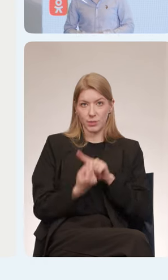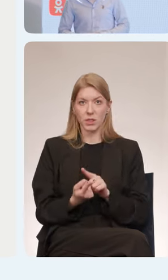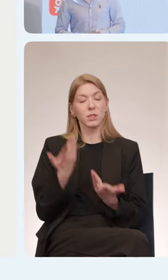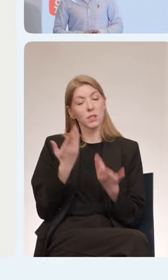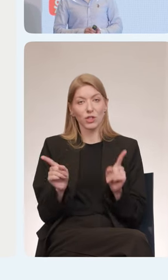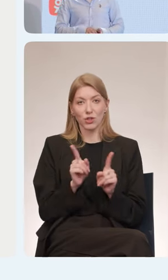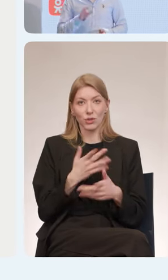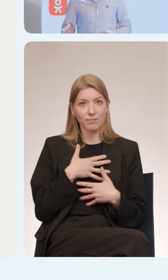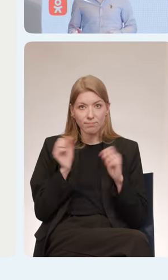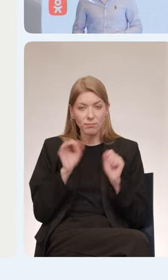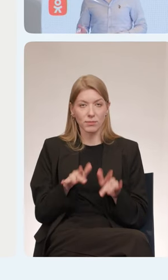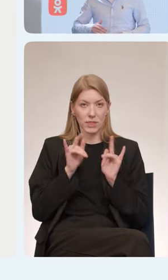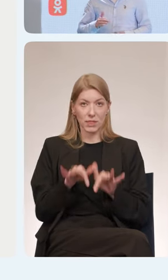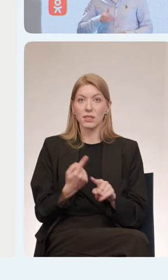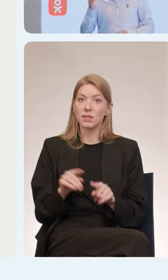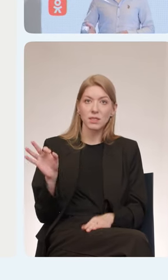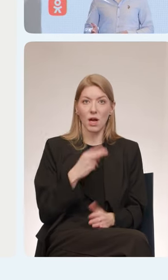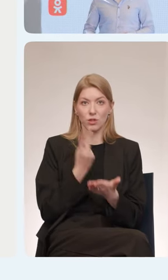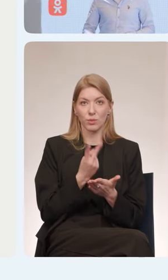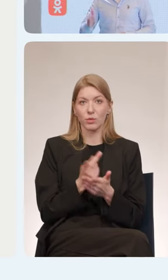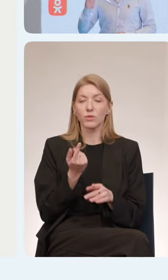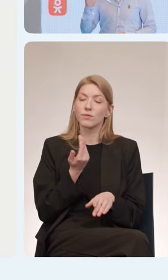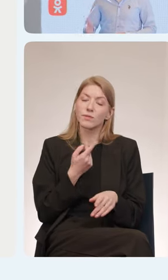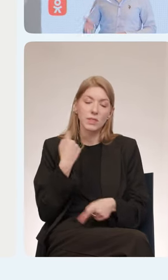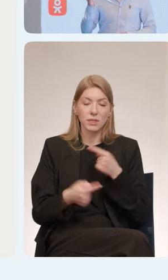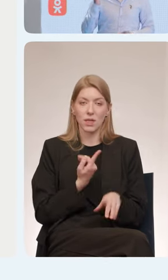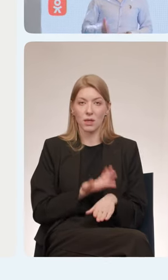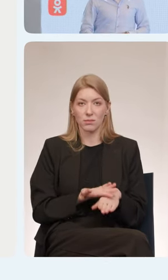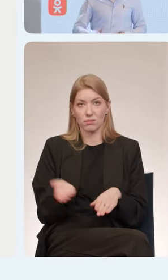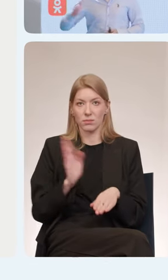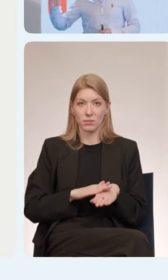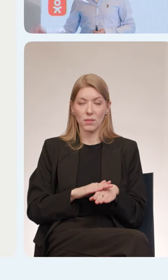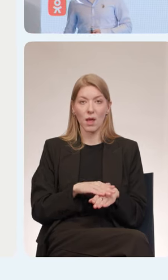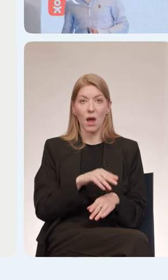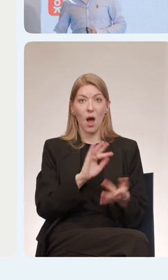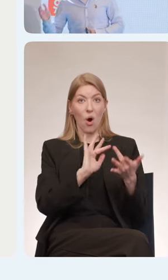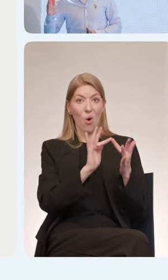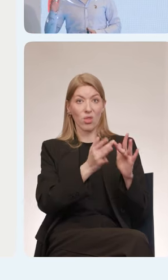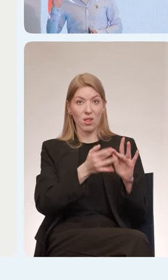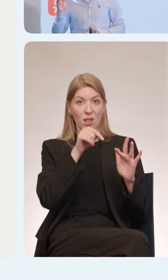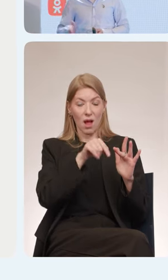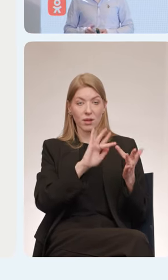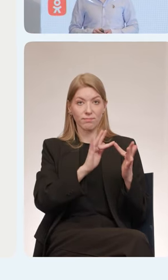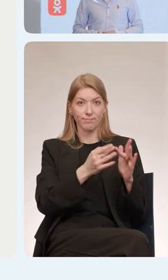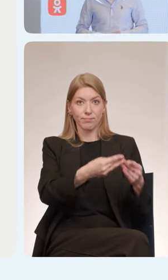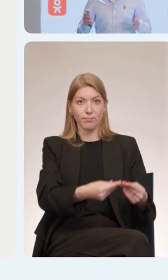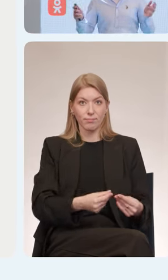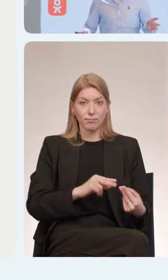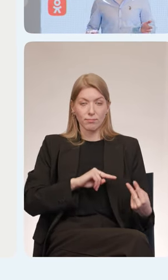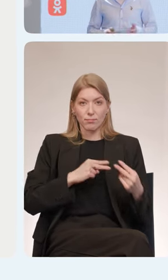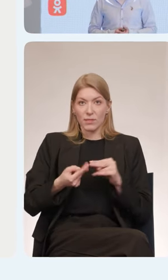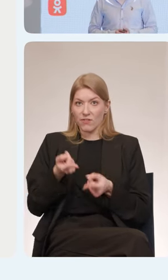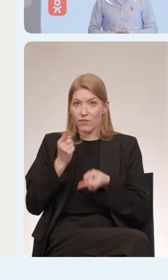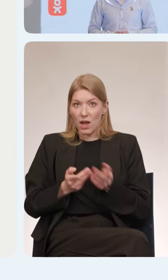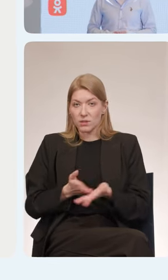сделать. Это сразу оговорюсь, да, что это всегда сложно. Конверсия из онлайна в офлайн очень тяжелая штука,